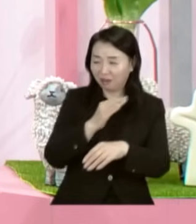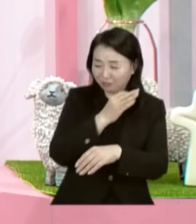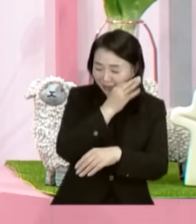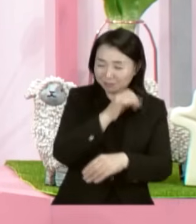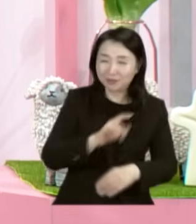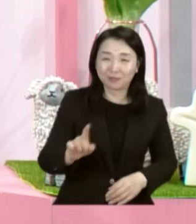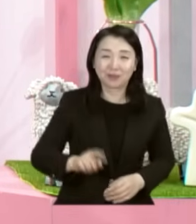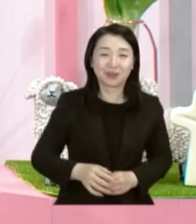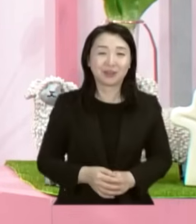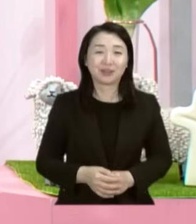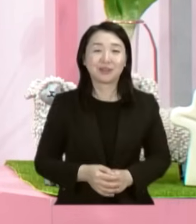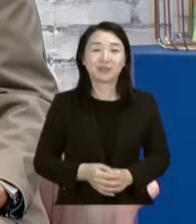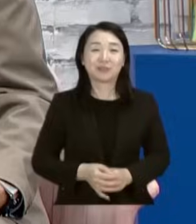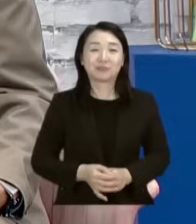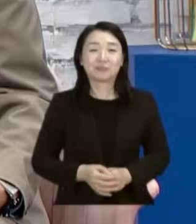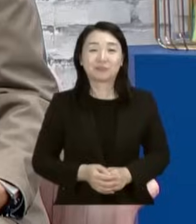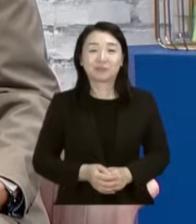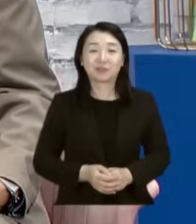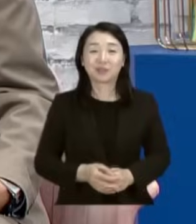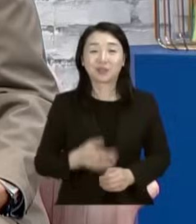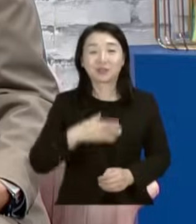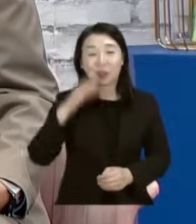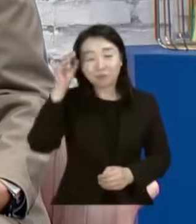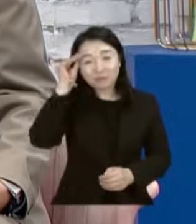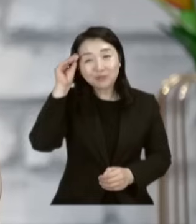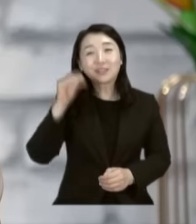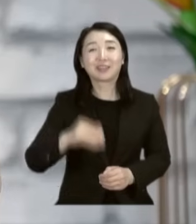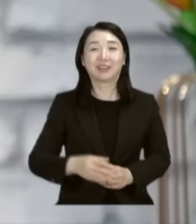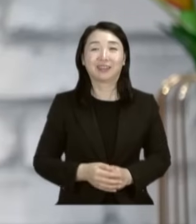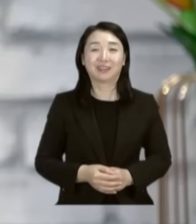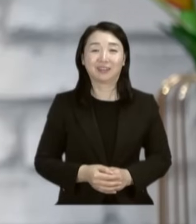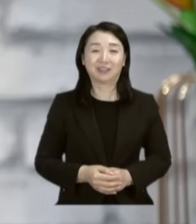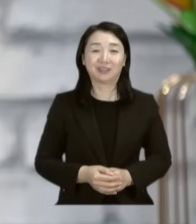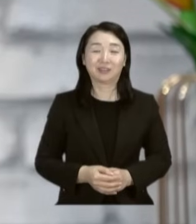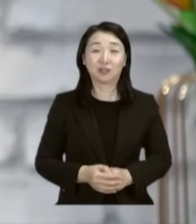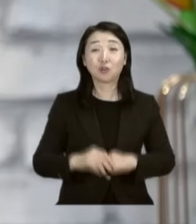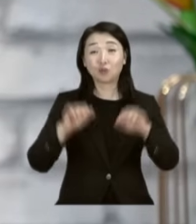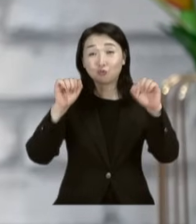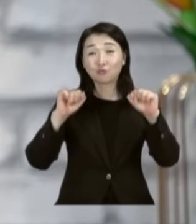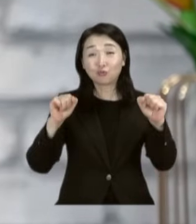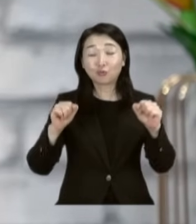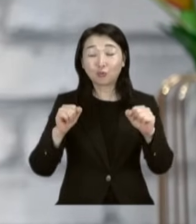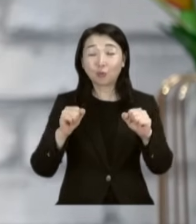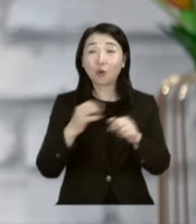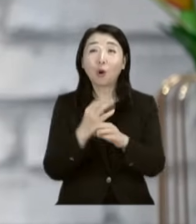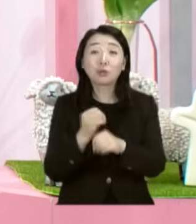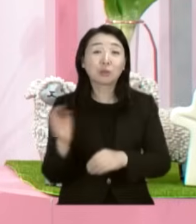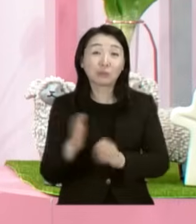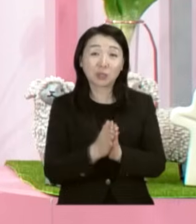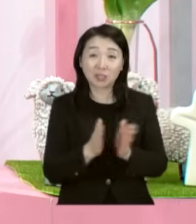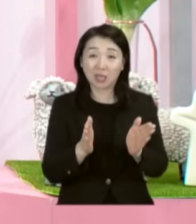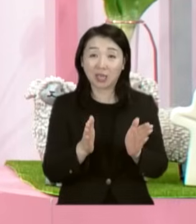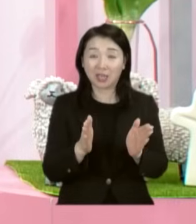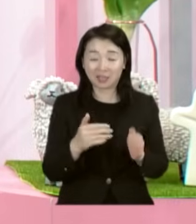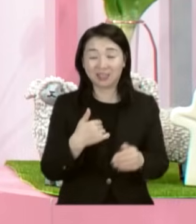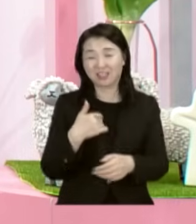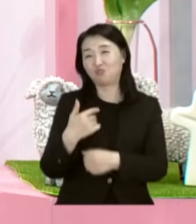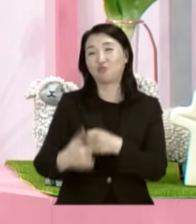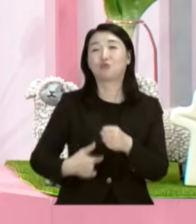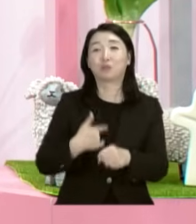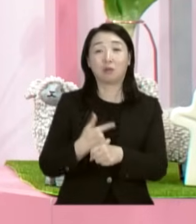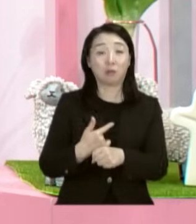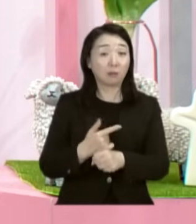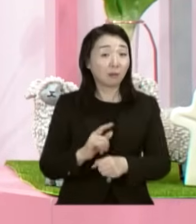창피 아 아 그 정말 내가 아 피나 이렇게 무시해 내가 얼마나 됐어요 운동한지 어 운동은 한 6년